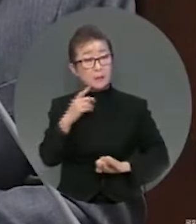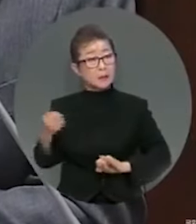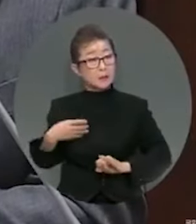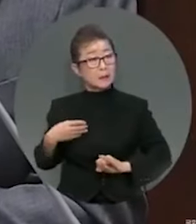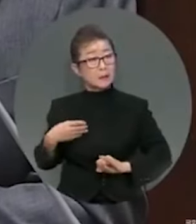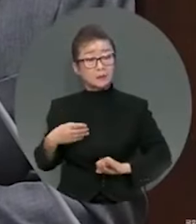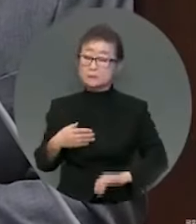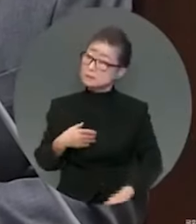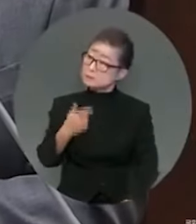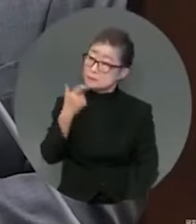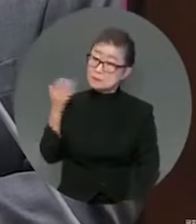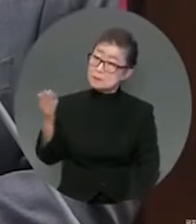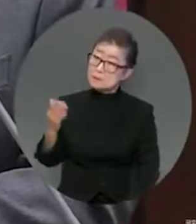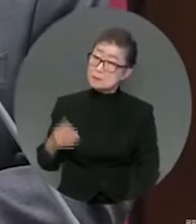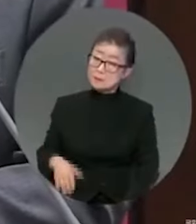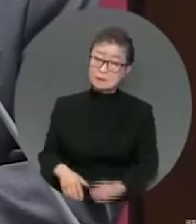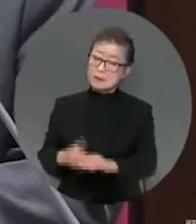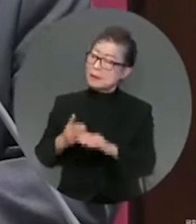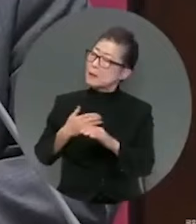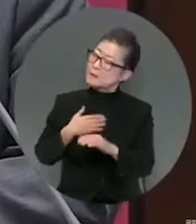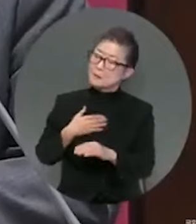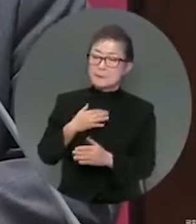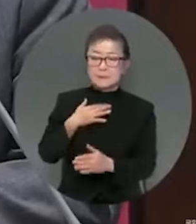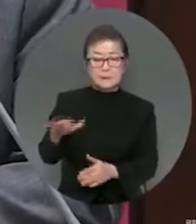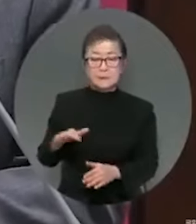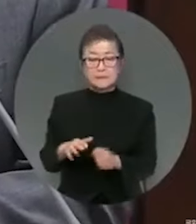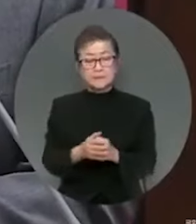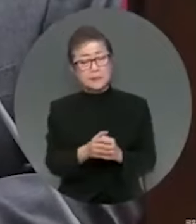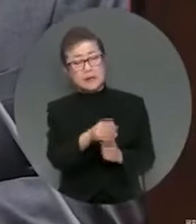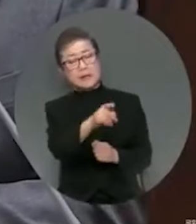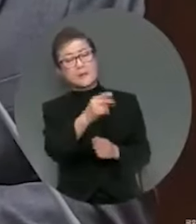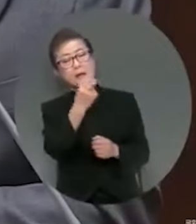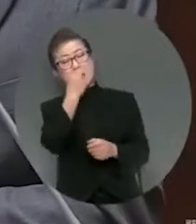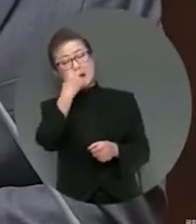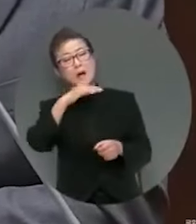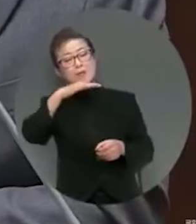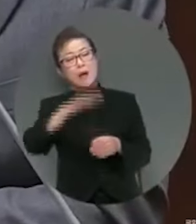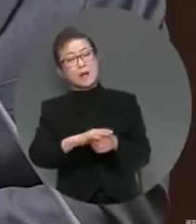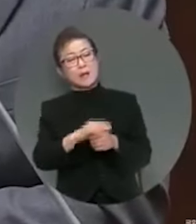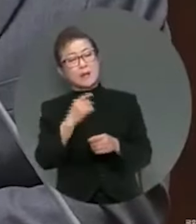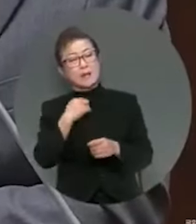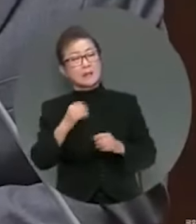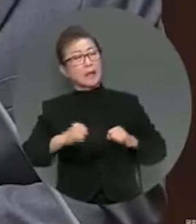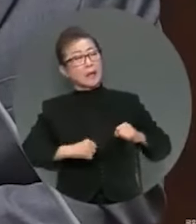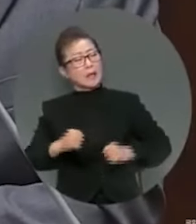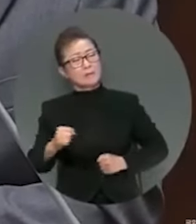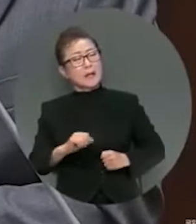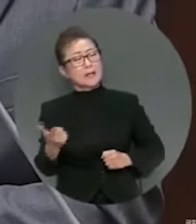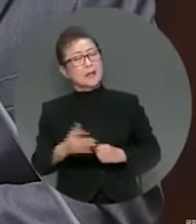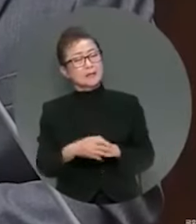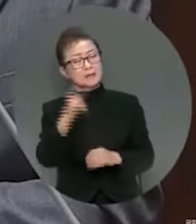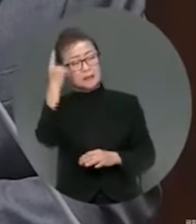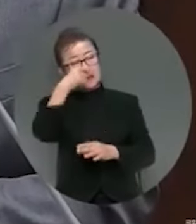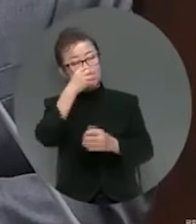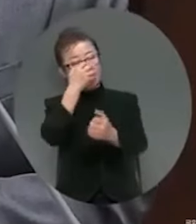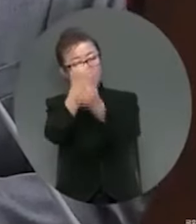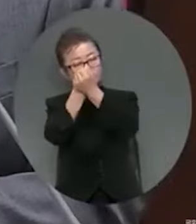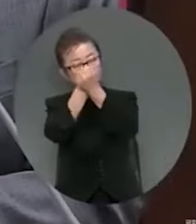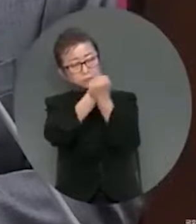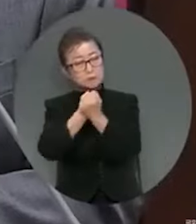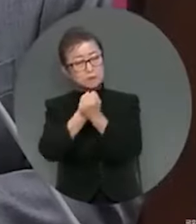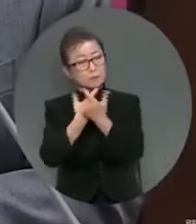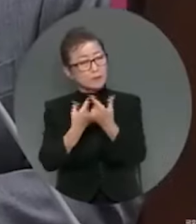제가 평가할 일은 아니라고 생각합니다. 제가 보기에 이분은 억울한 개구리가 결코 아닙니다. 모렴치한 캥거루입니다.